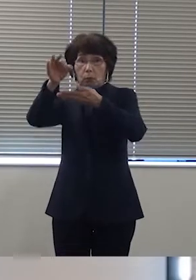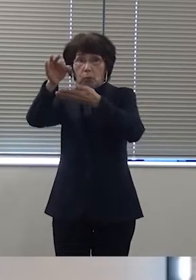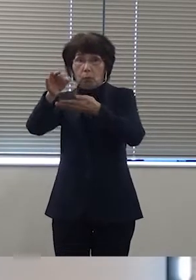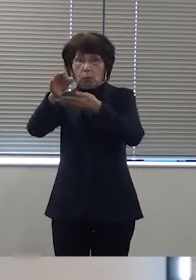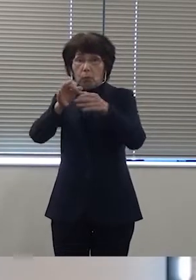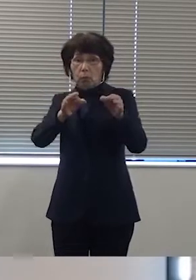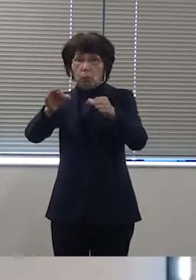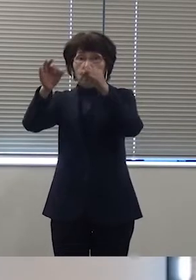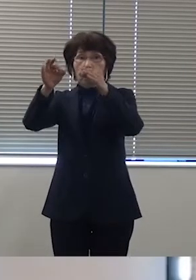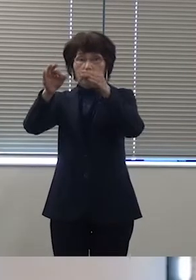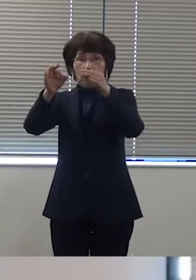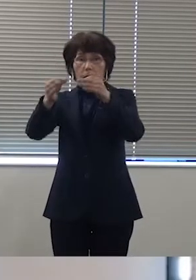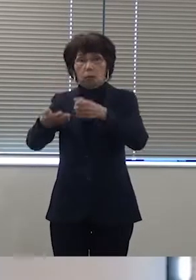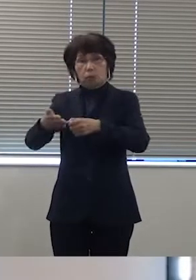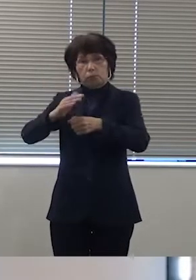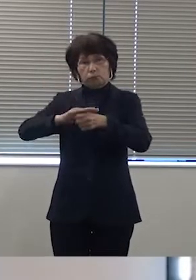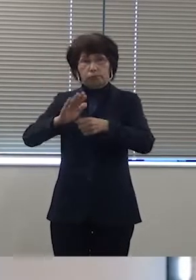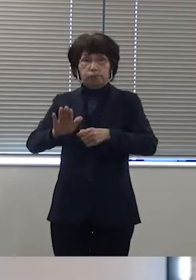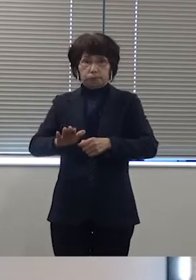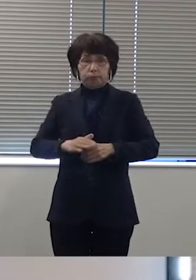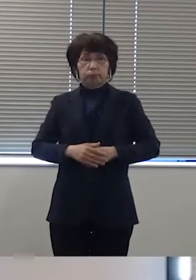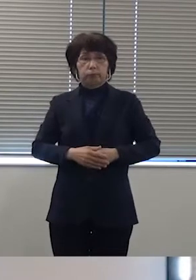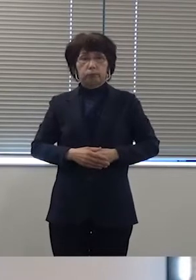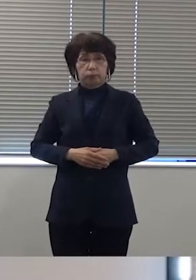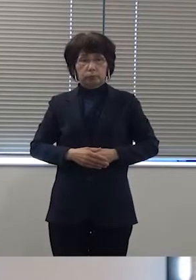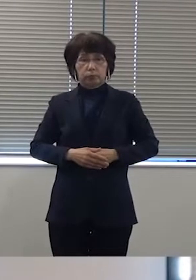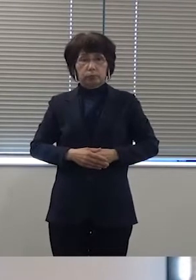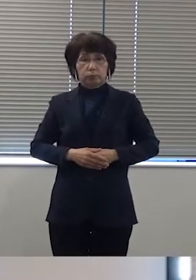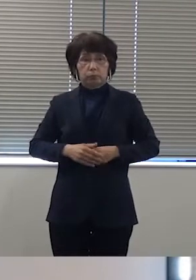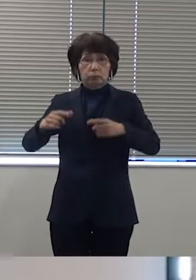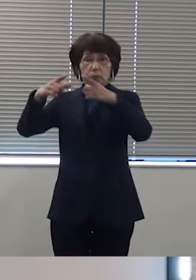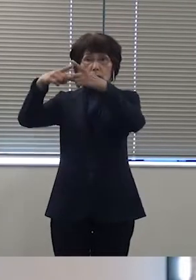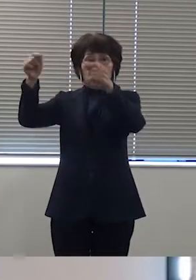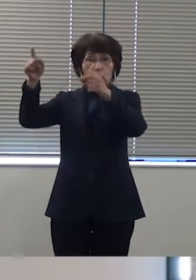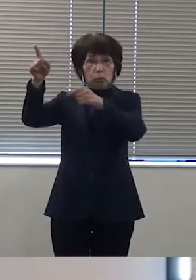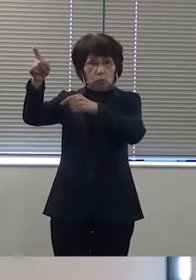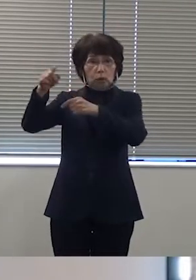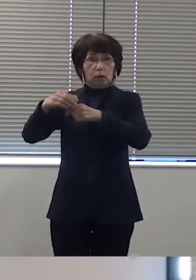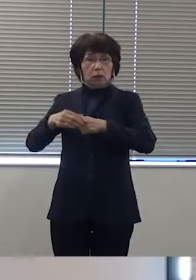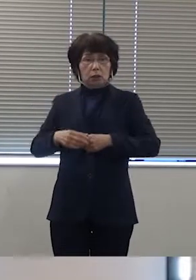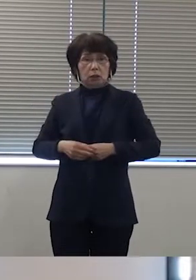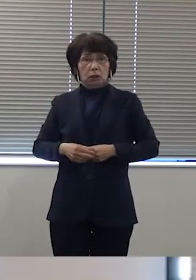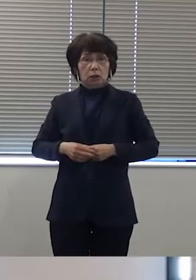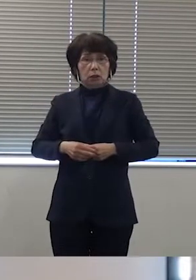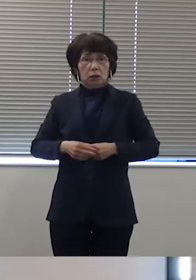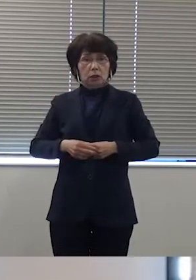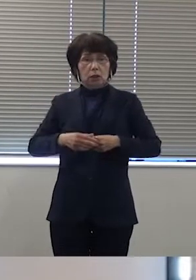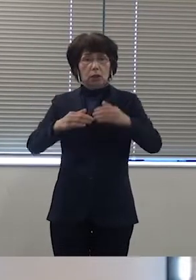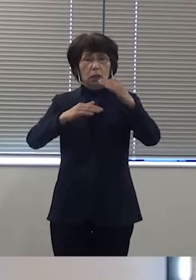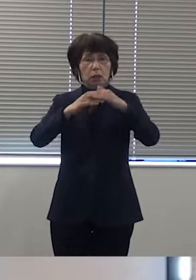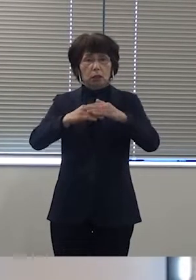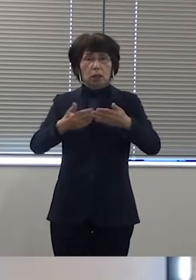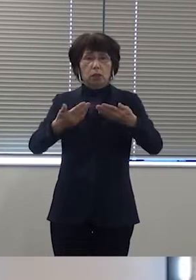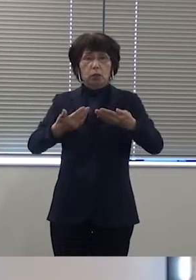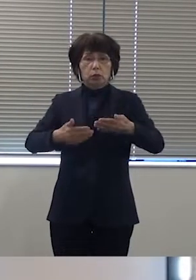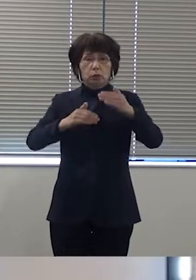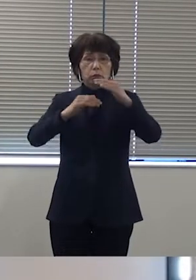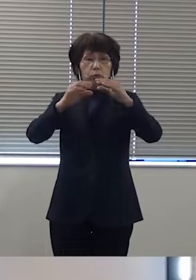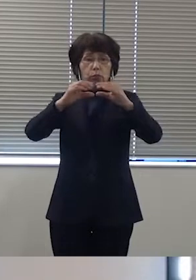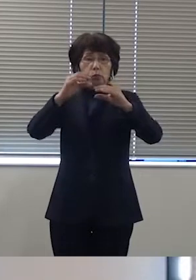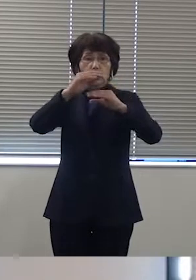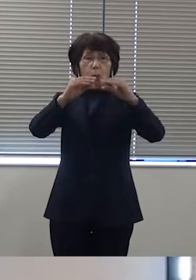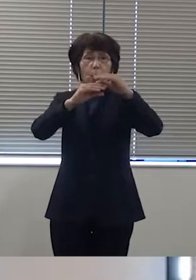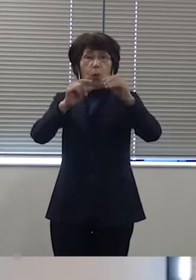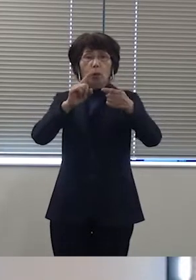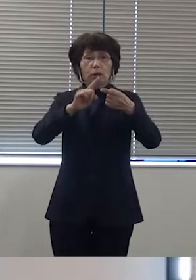でおります。また、国もですね、国はよく重層的支援というのを行政用語で使